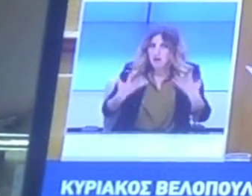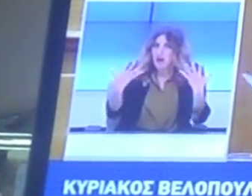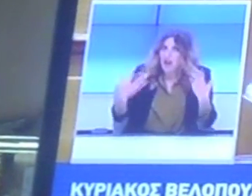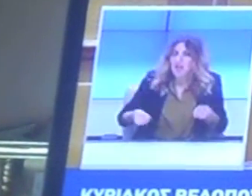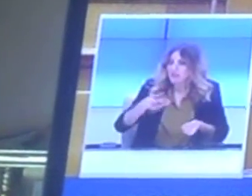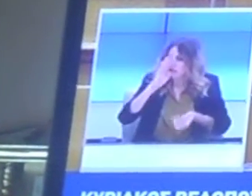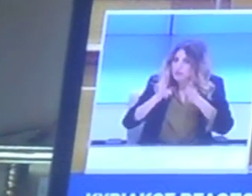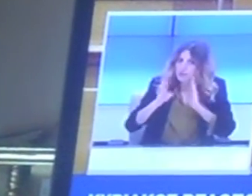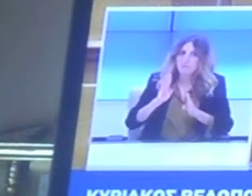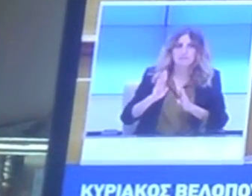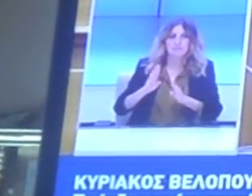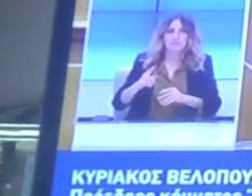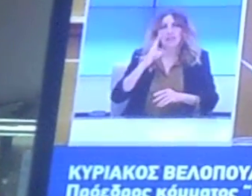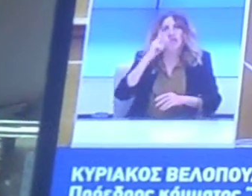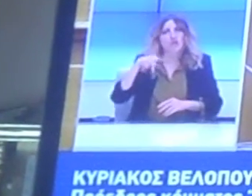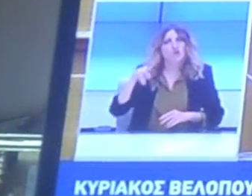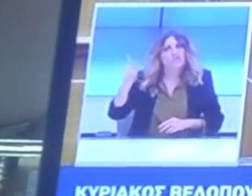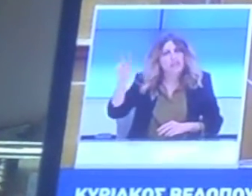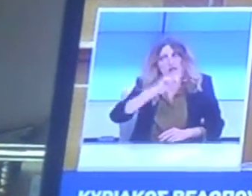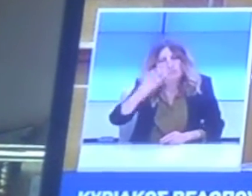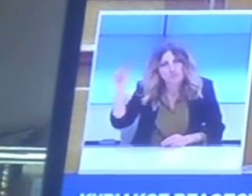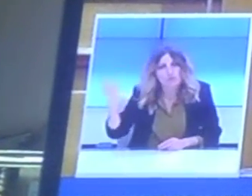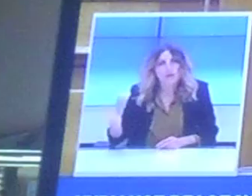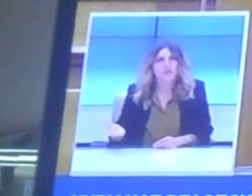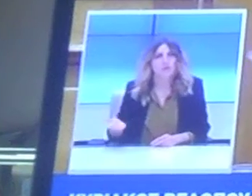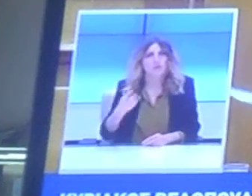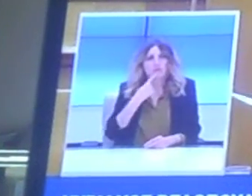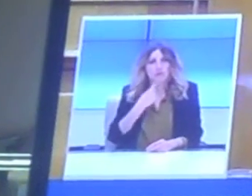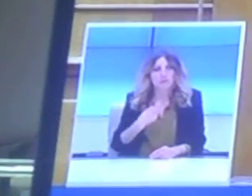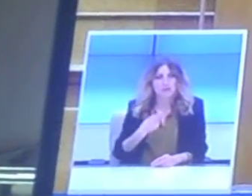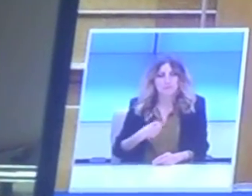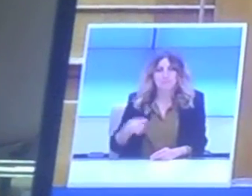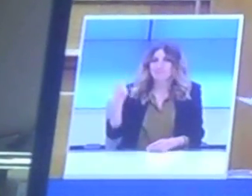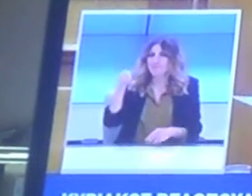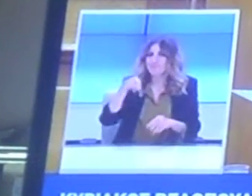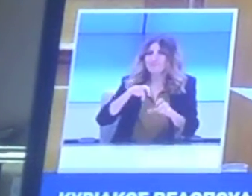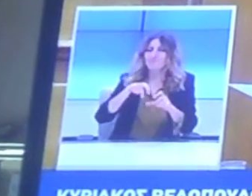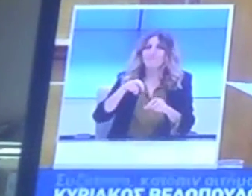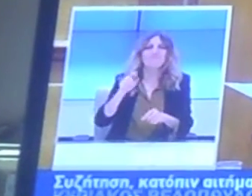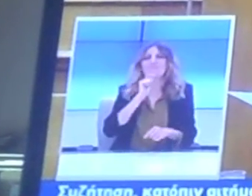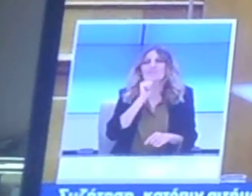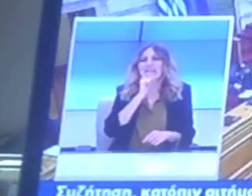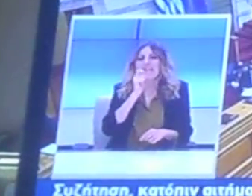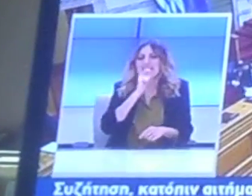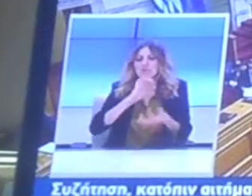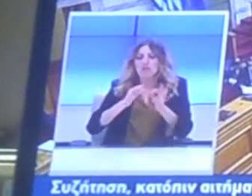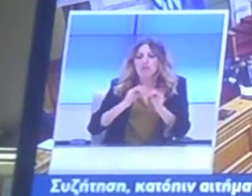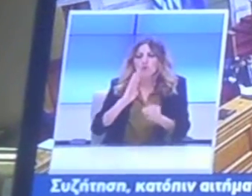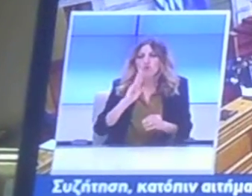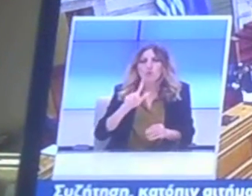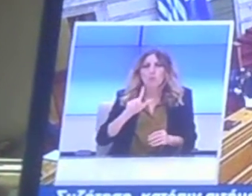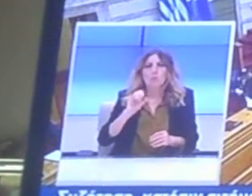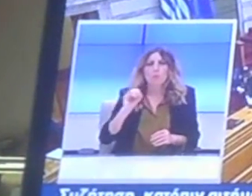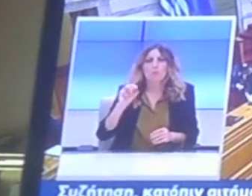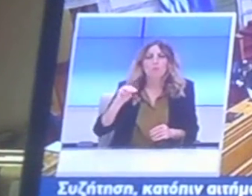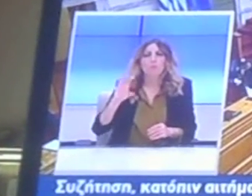80 ετών. Το λέει τον Πρωθυπουργό. Και τον ευχαριστώ γιατί μα κάνει. Όταν σήμερα ο Bloomberg μιλάει για παρενέργειες, κύριοι, πώς βγαίνουμε και λέμε